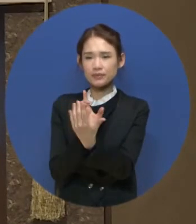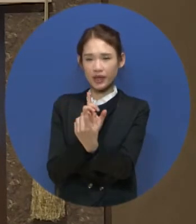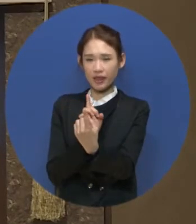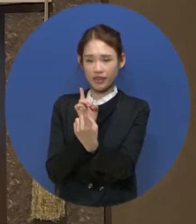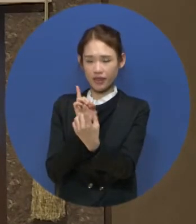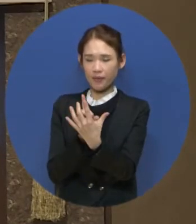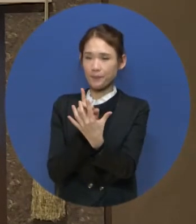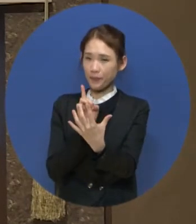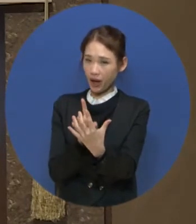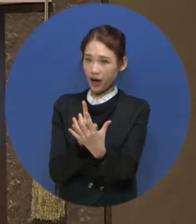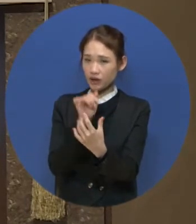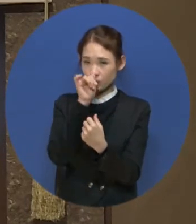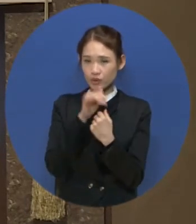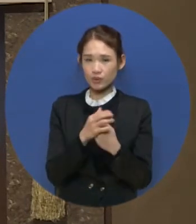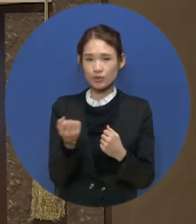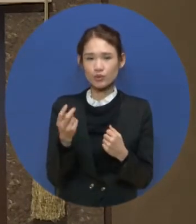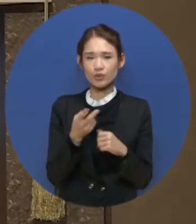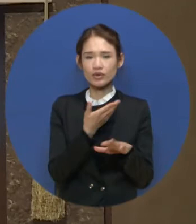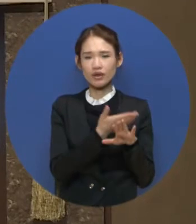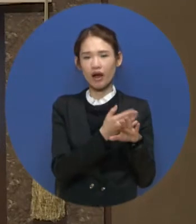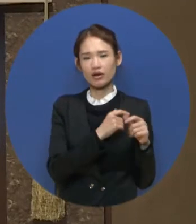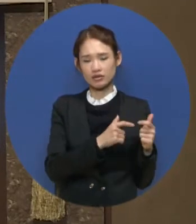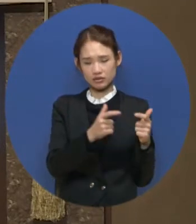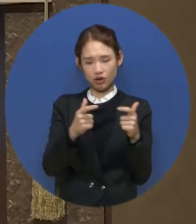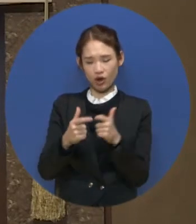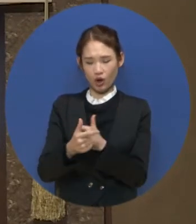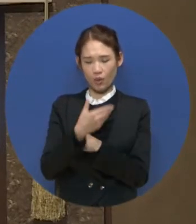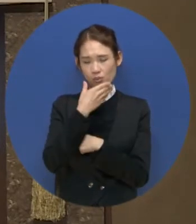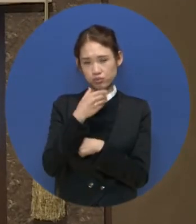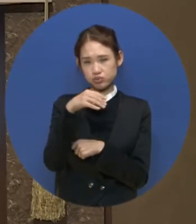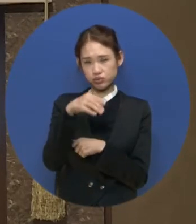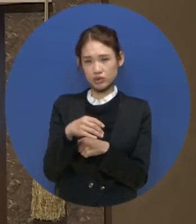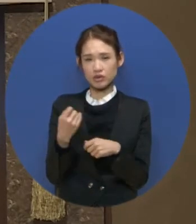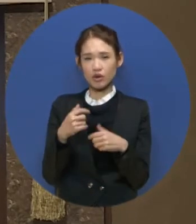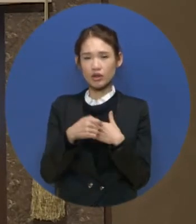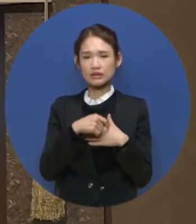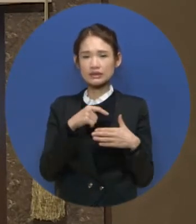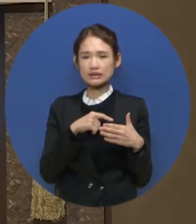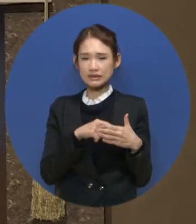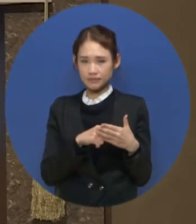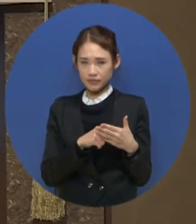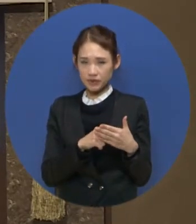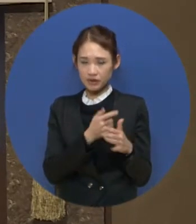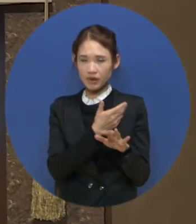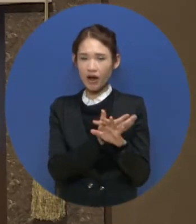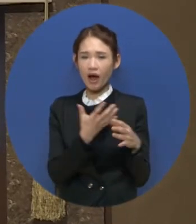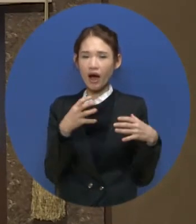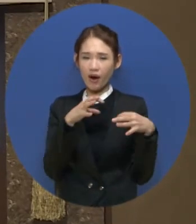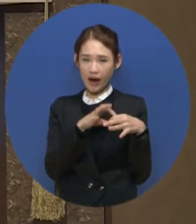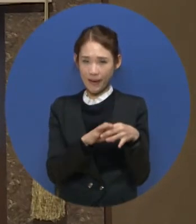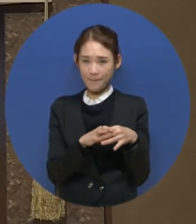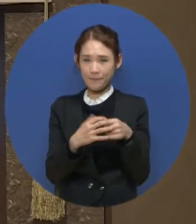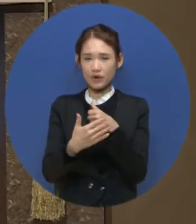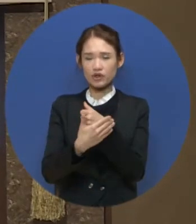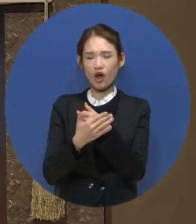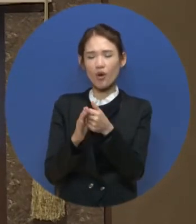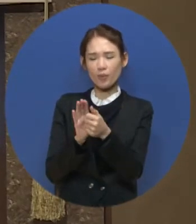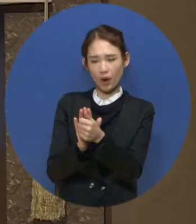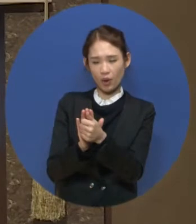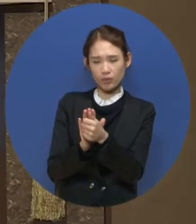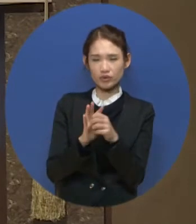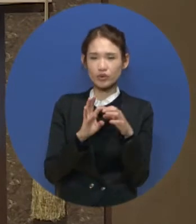하기도 하고 또 다른 영역, 저희 복지관에서 무슨 심리운동이나 다른 쪽하고도 연계해서 이렇게